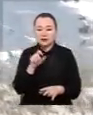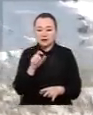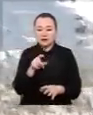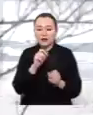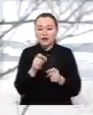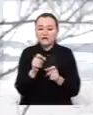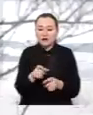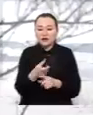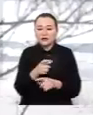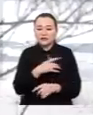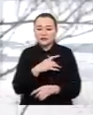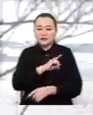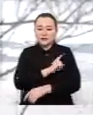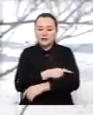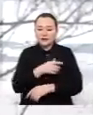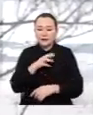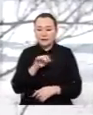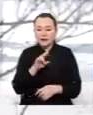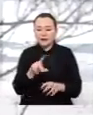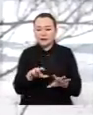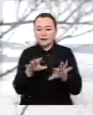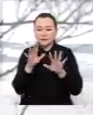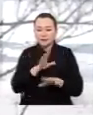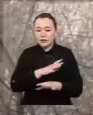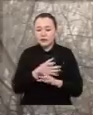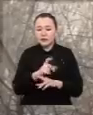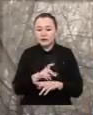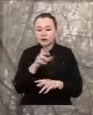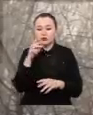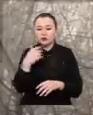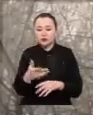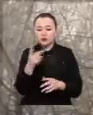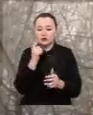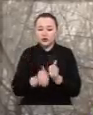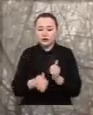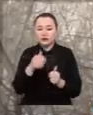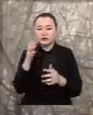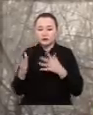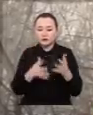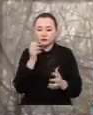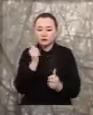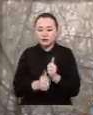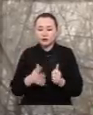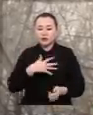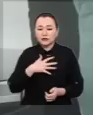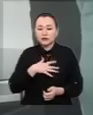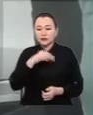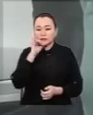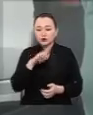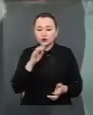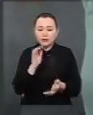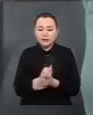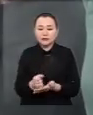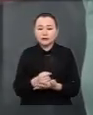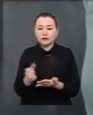золотоотвал сильно пылил. В прошлом году жители поселка Курьяновский, в сторону которого чаще всего дул ветер, задыхались от золы и в итоге